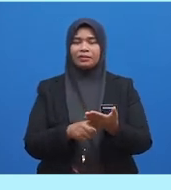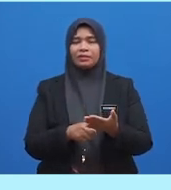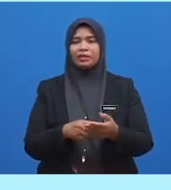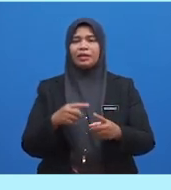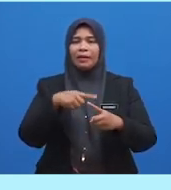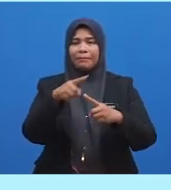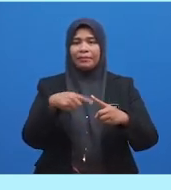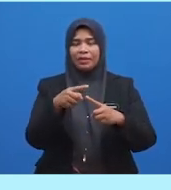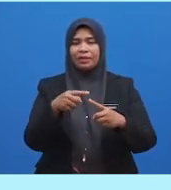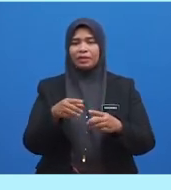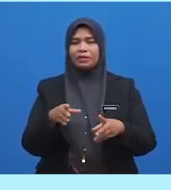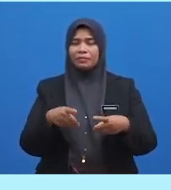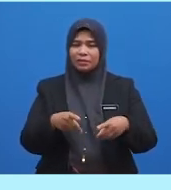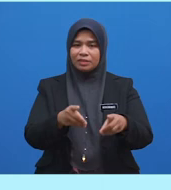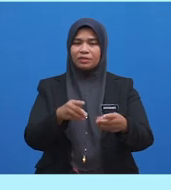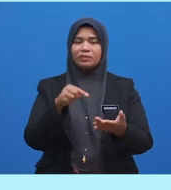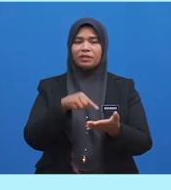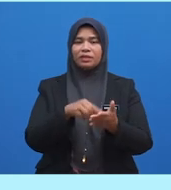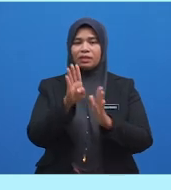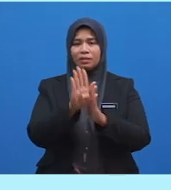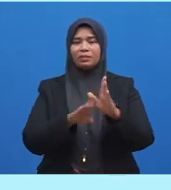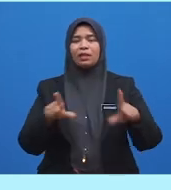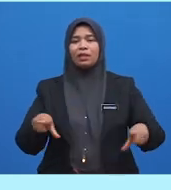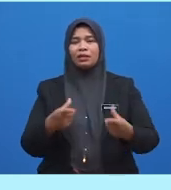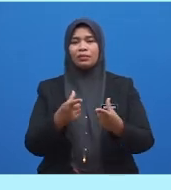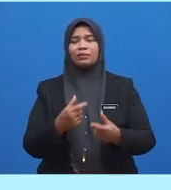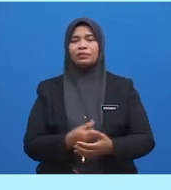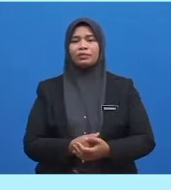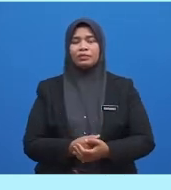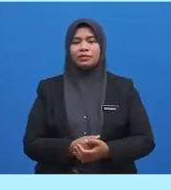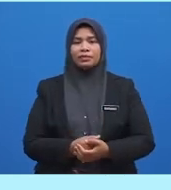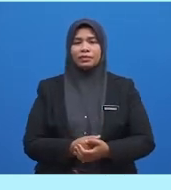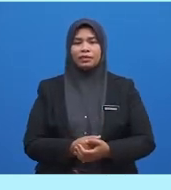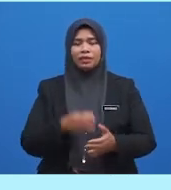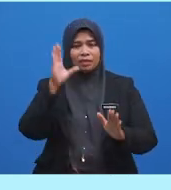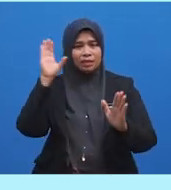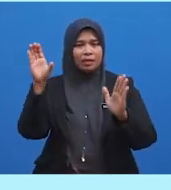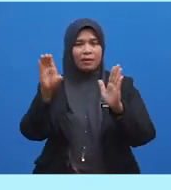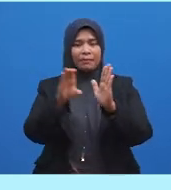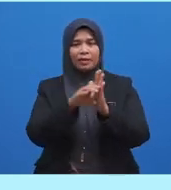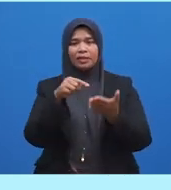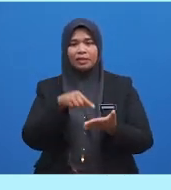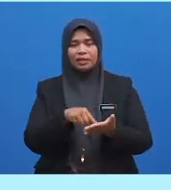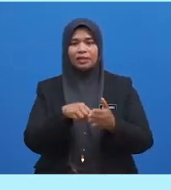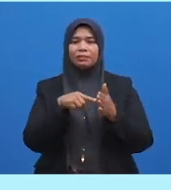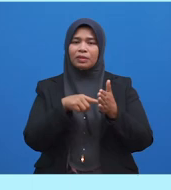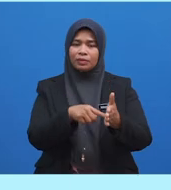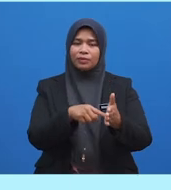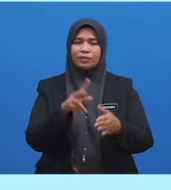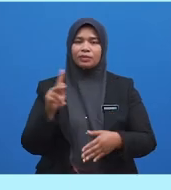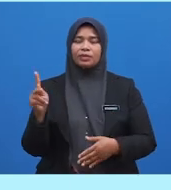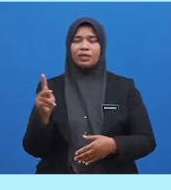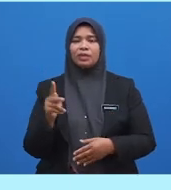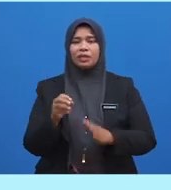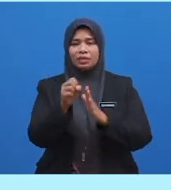bila peristiwa ini berlaku gambar ini menunjukkan